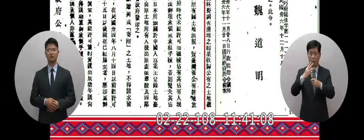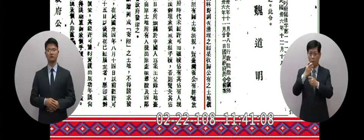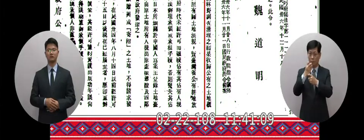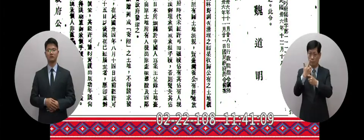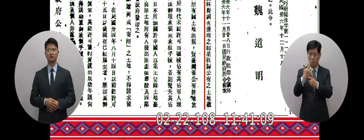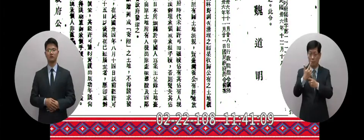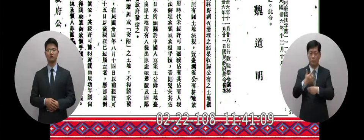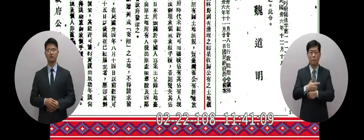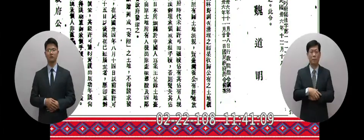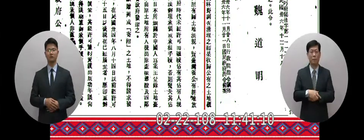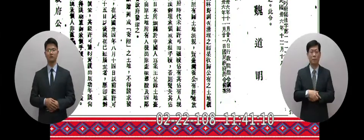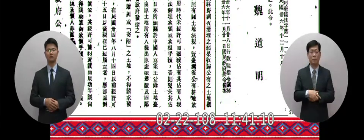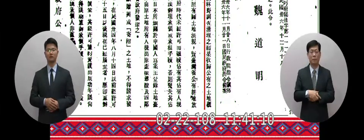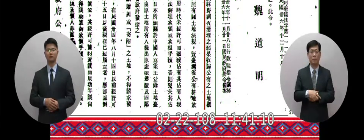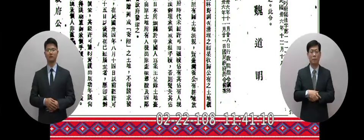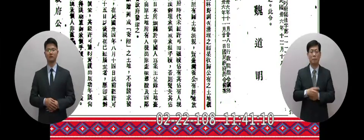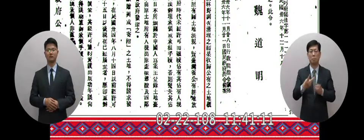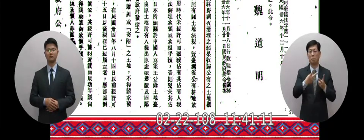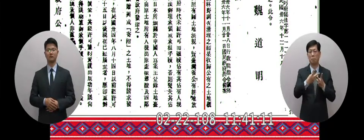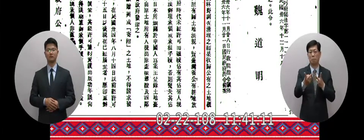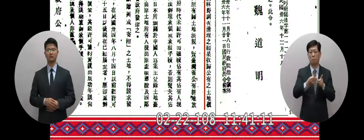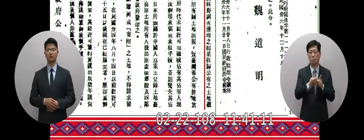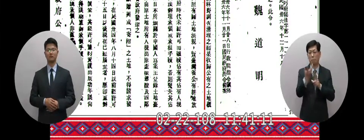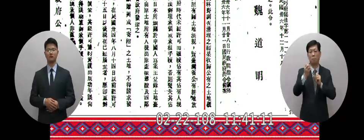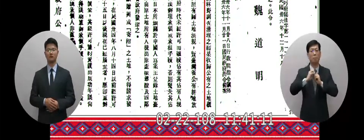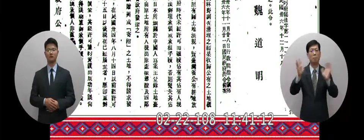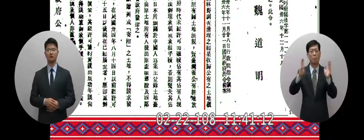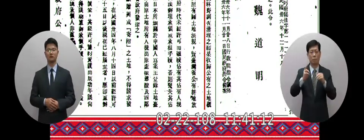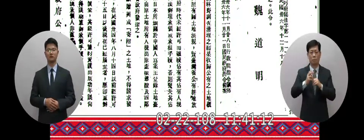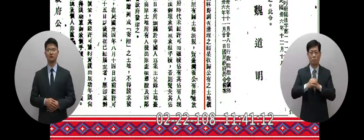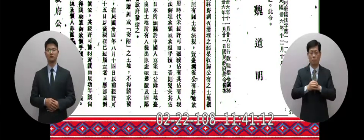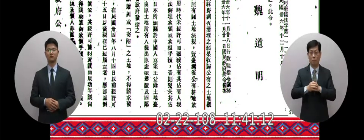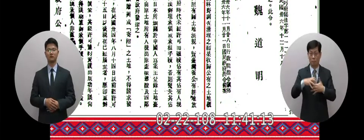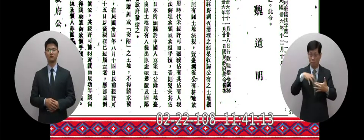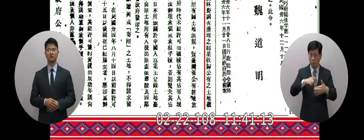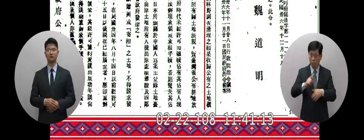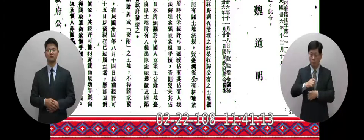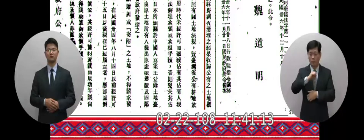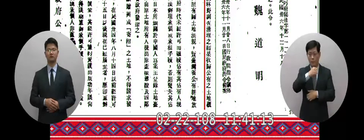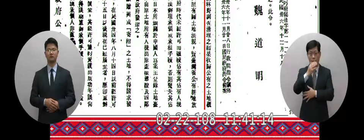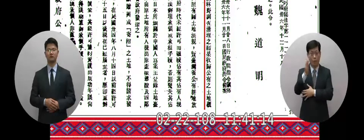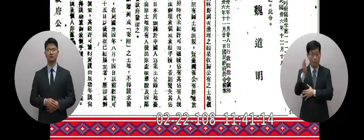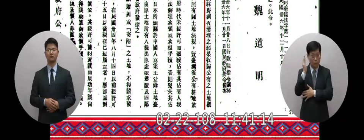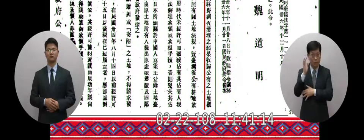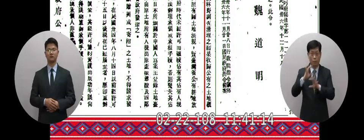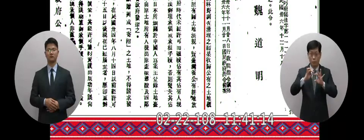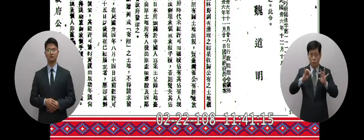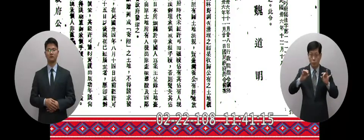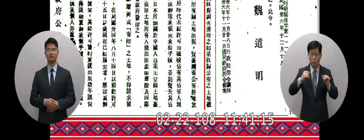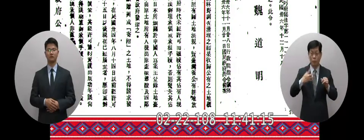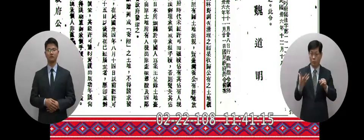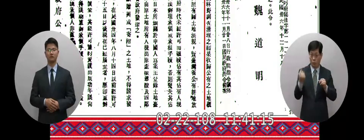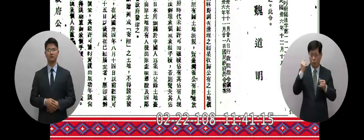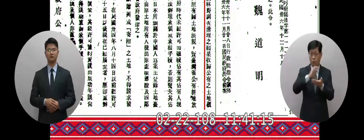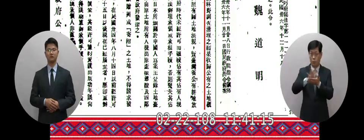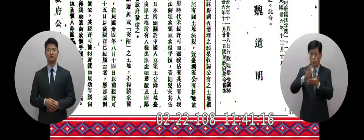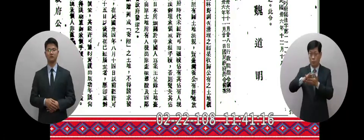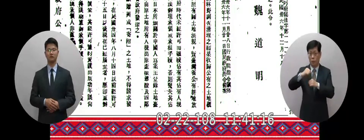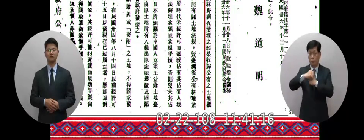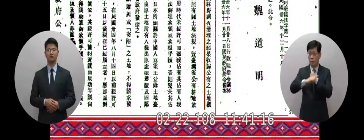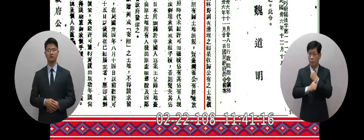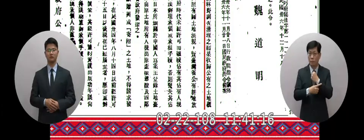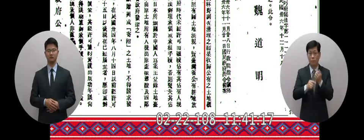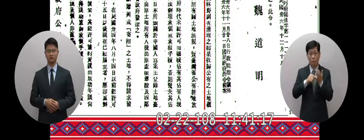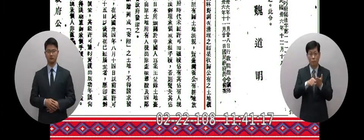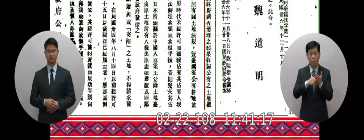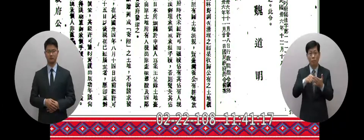民国36年发了一个这个令，定了一个台湾省土地权利清理办法。台湾省土地权